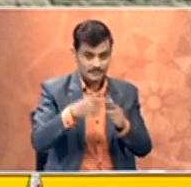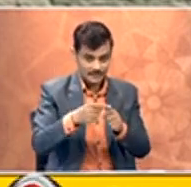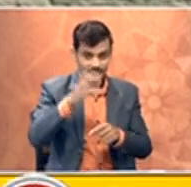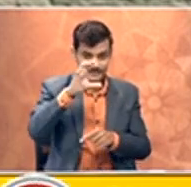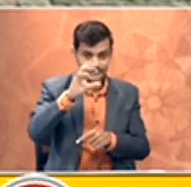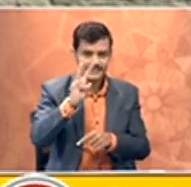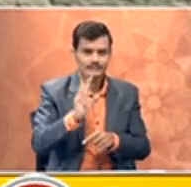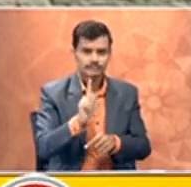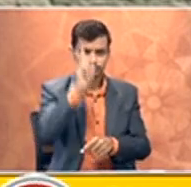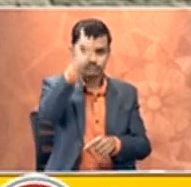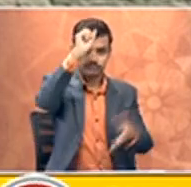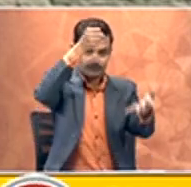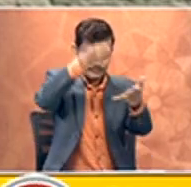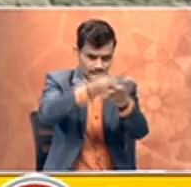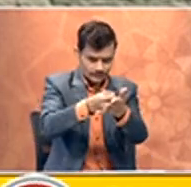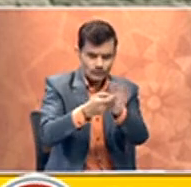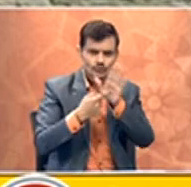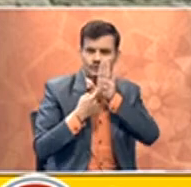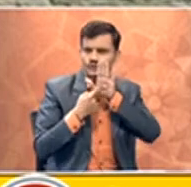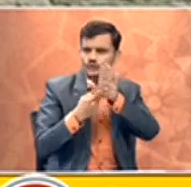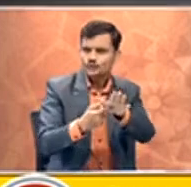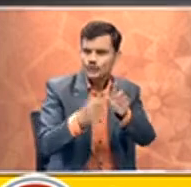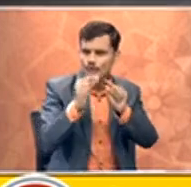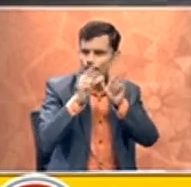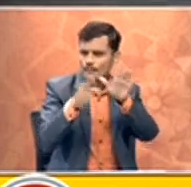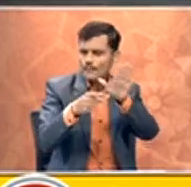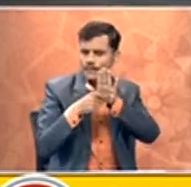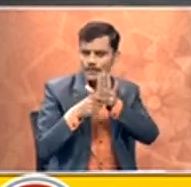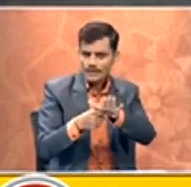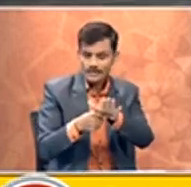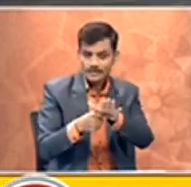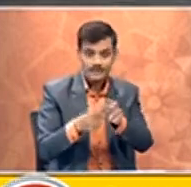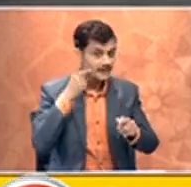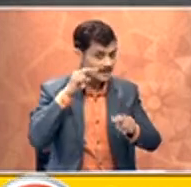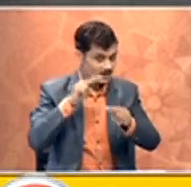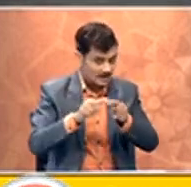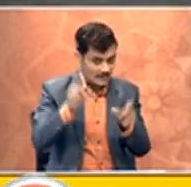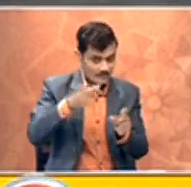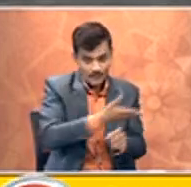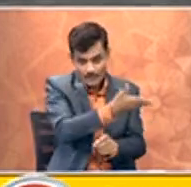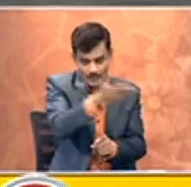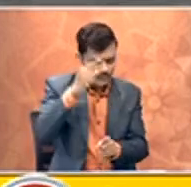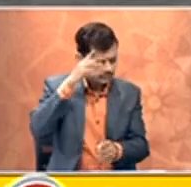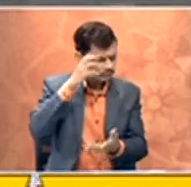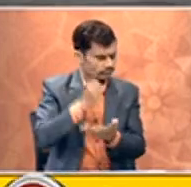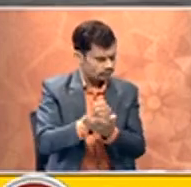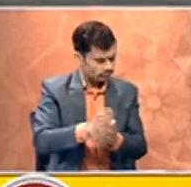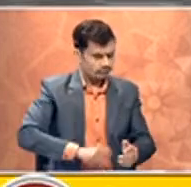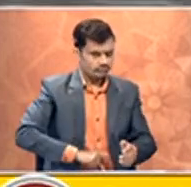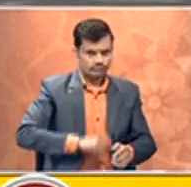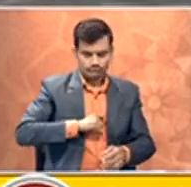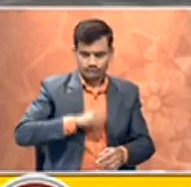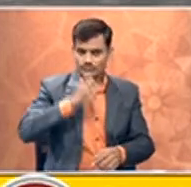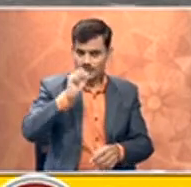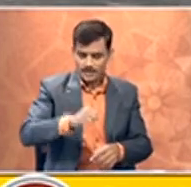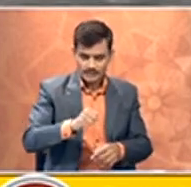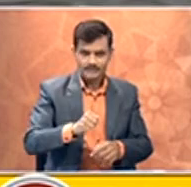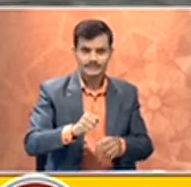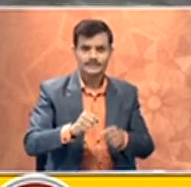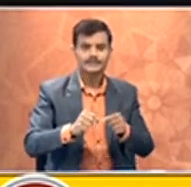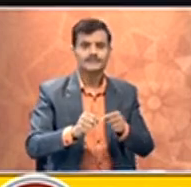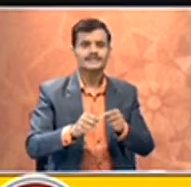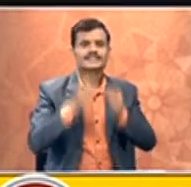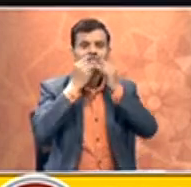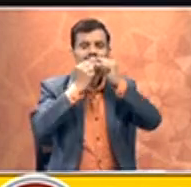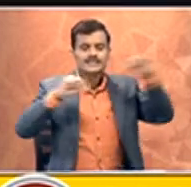ने ये साबित कर दिया है कि संकल्प के कुछ सूरज चांद पर भी